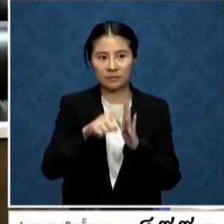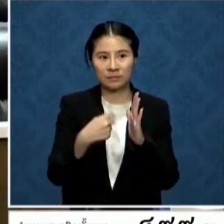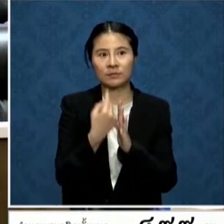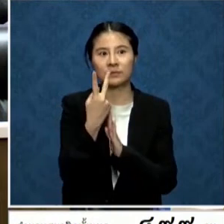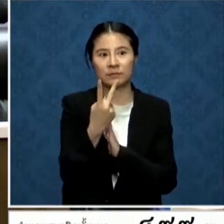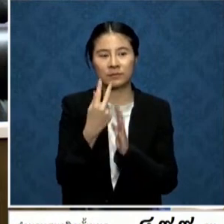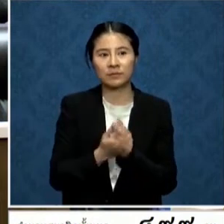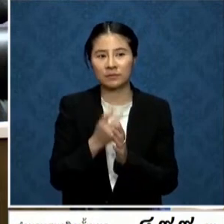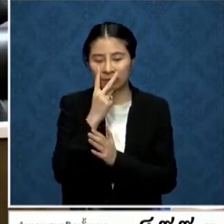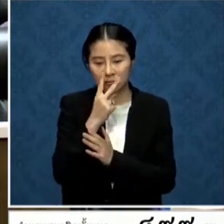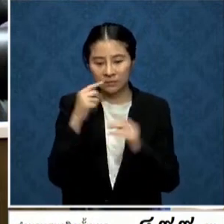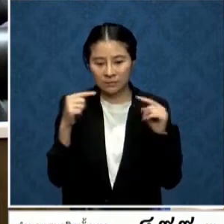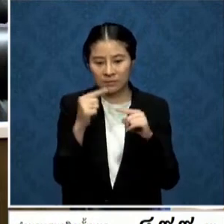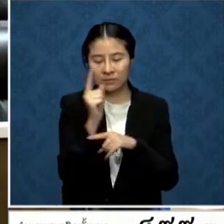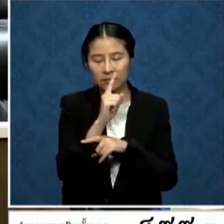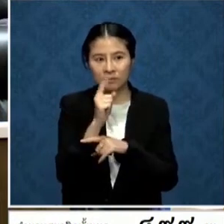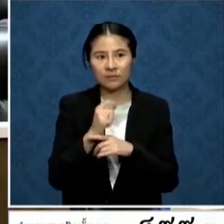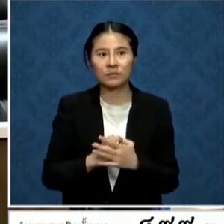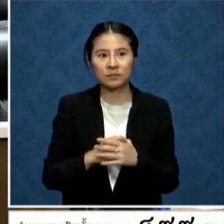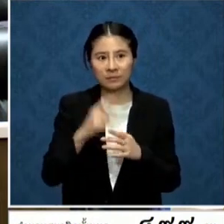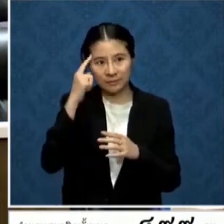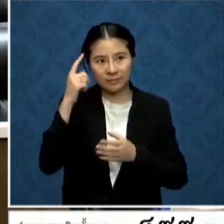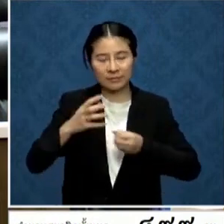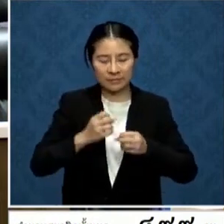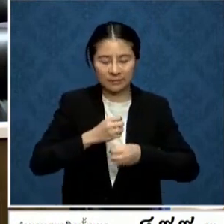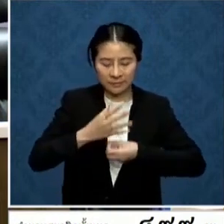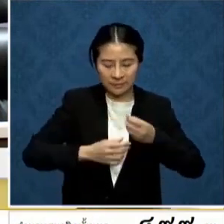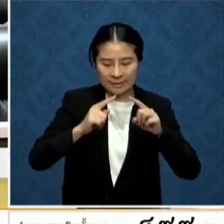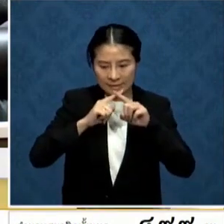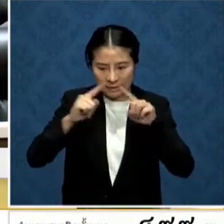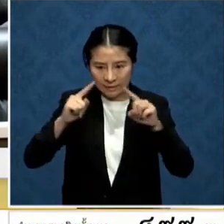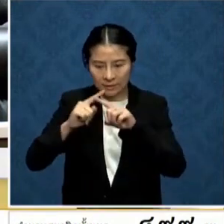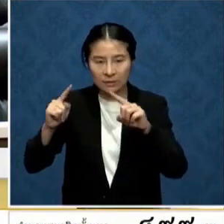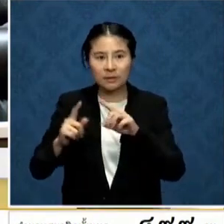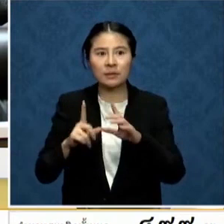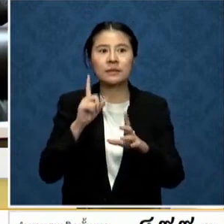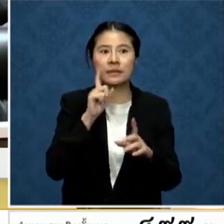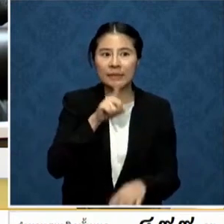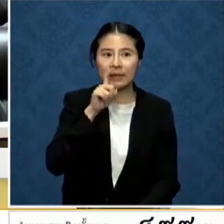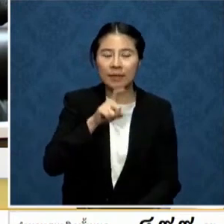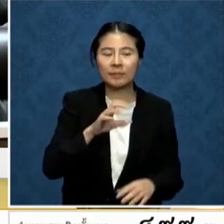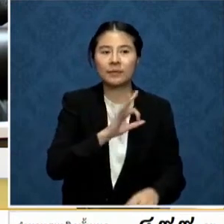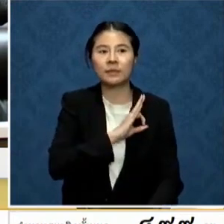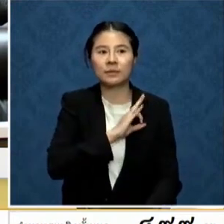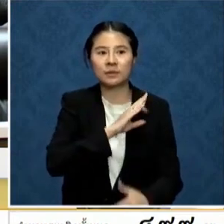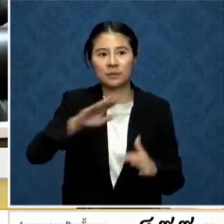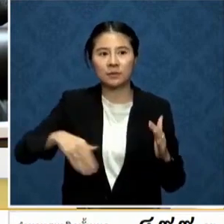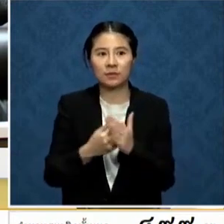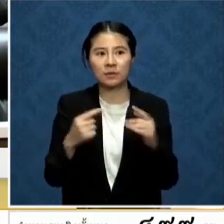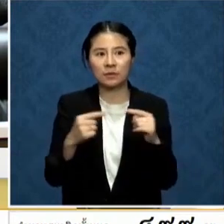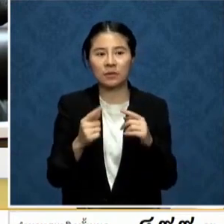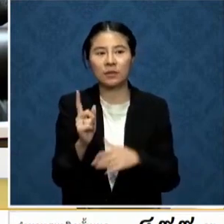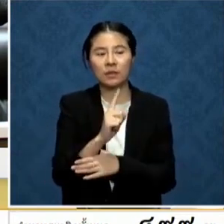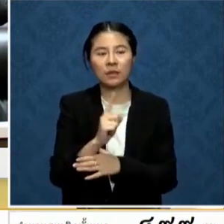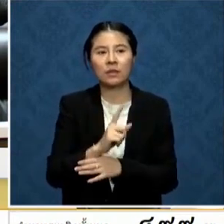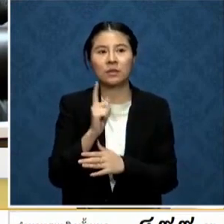กว่าเราเห็นครับว่ามีความเห็นที่แตกต่างกันแล้วก็ได้มีการสอบถามสมาชิกหลายๆท่านครับว่าเราเห็น